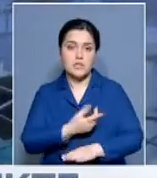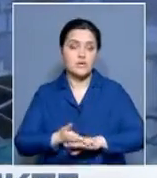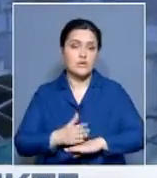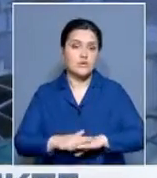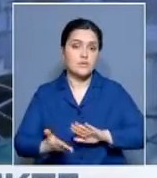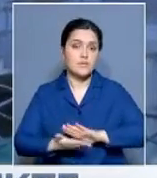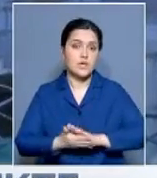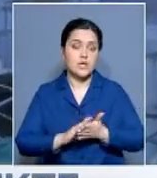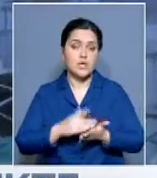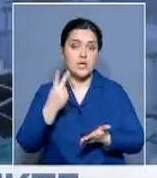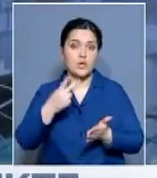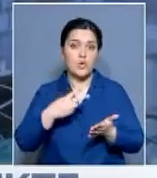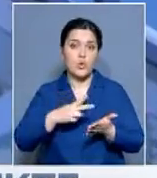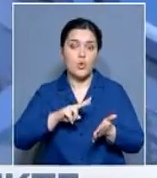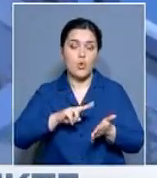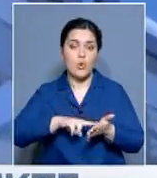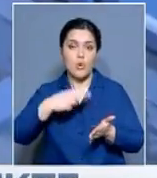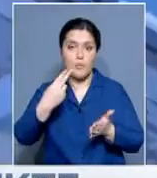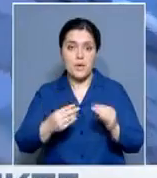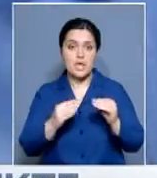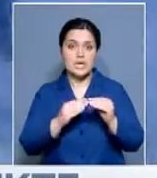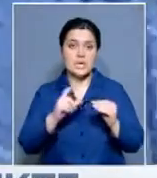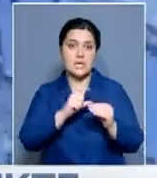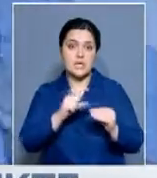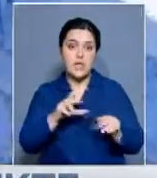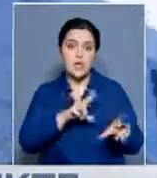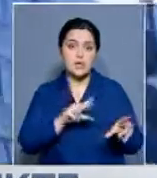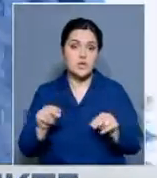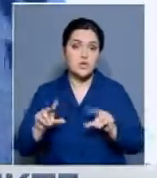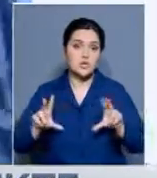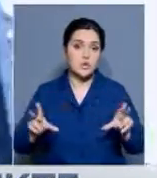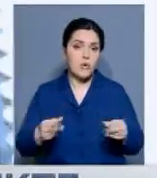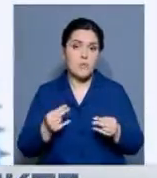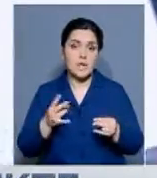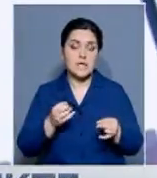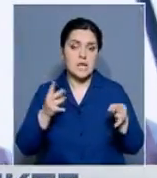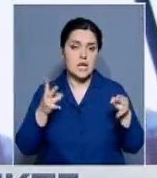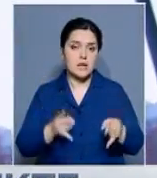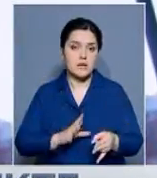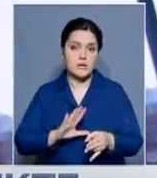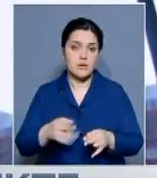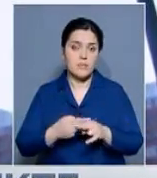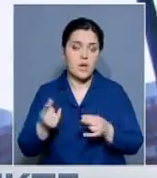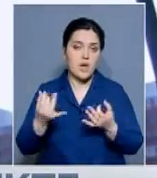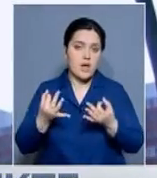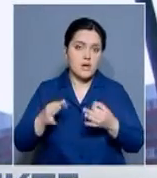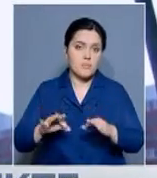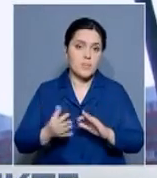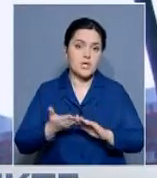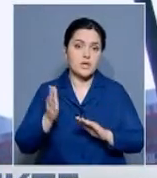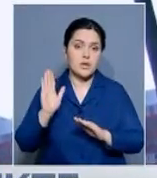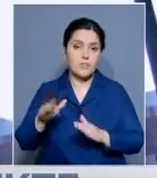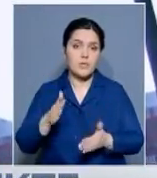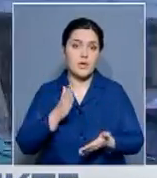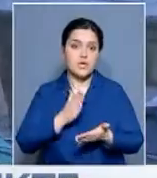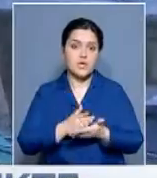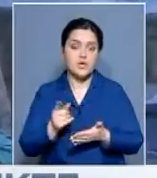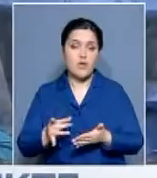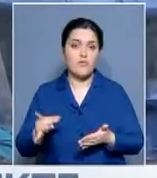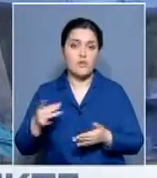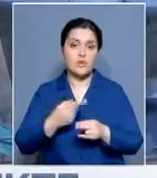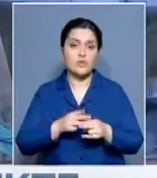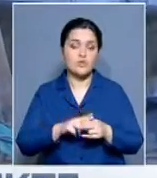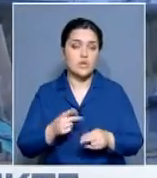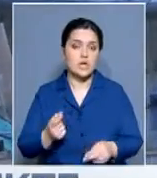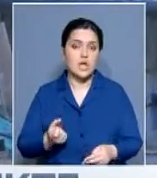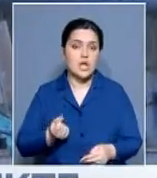слову, еще один упавший с высоты 10 этажа по счастливой случайности не получил никаких телесных повреждений. Его отпустили домой. В